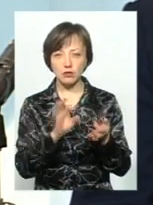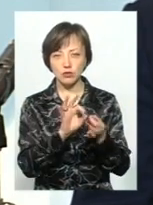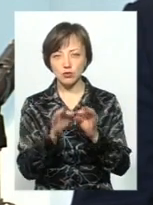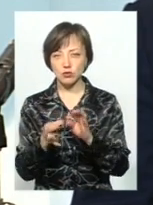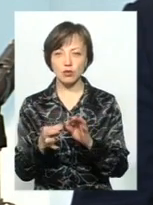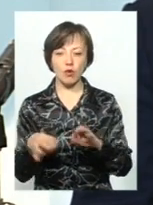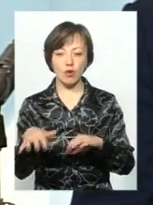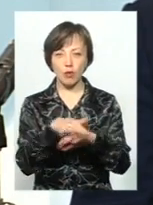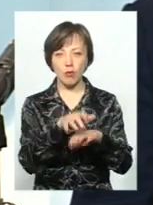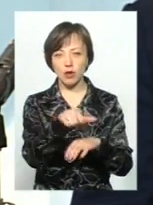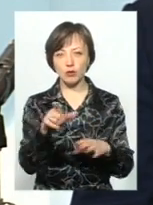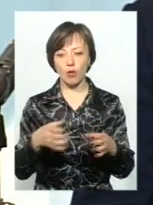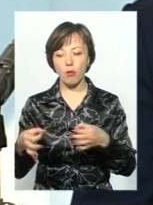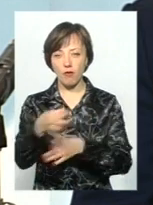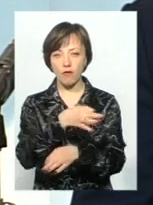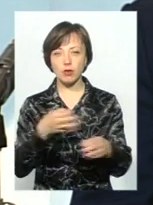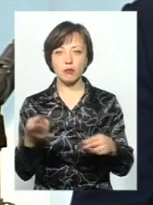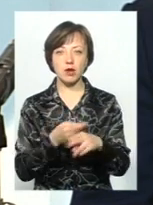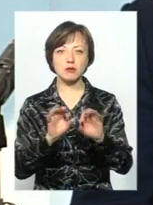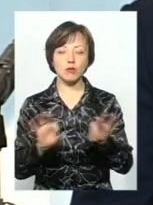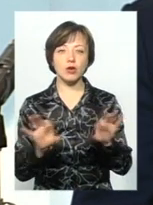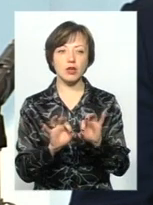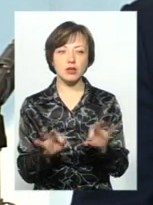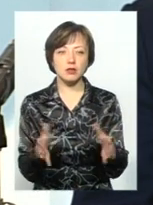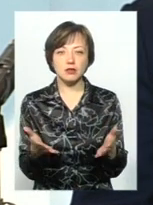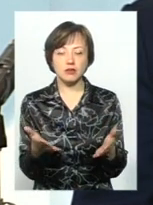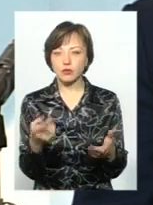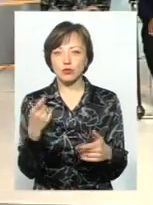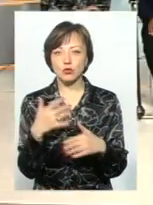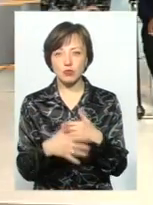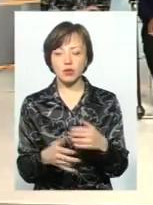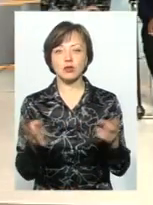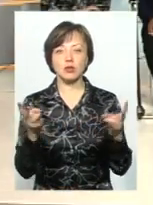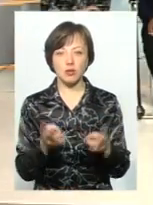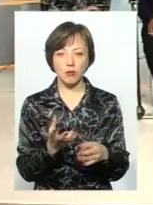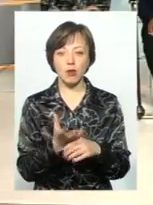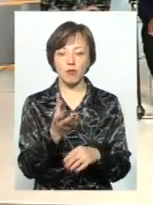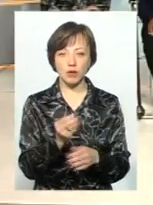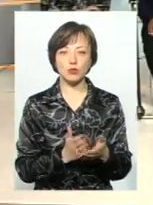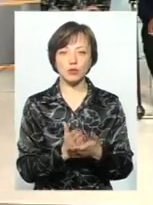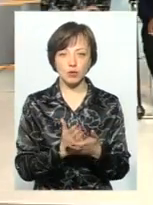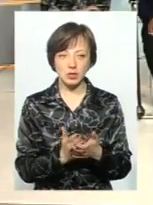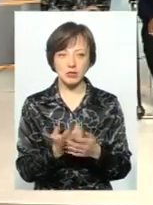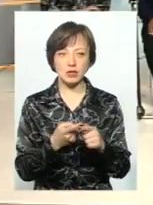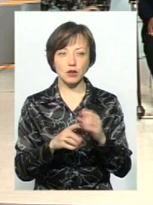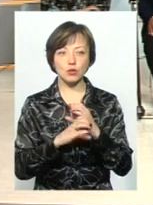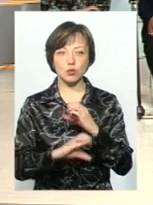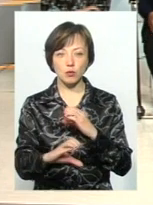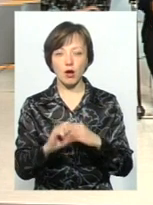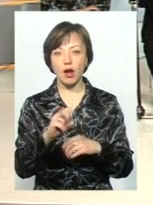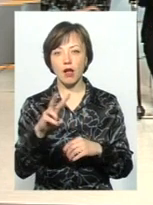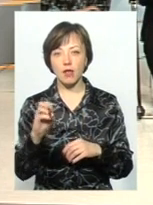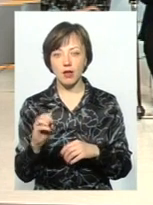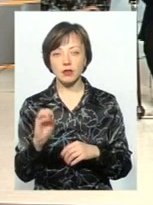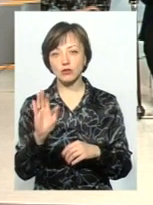жодного громадського обговорення, без пояснень того, зрозуміло, що треба абонплату для обслуговування тих самих труб. Але,